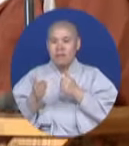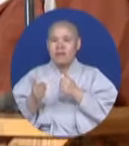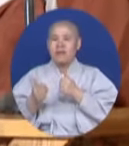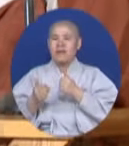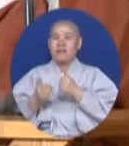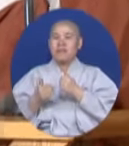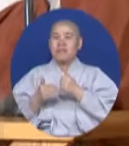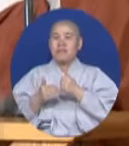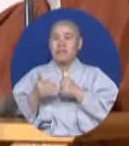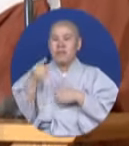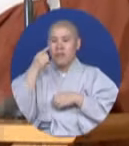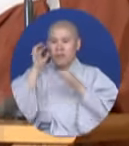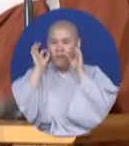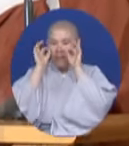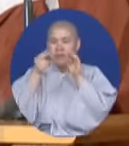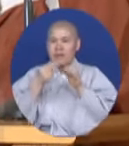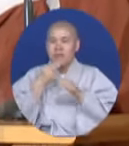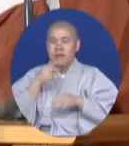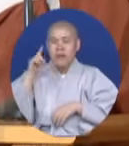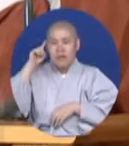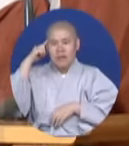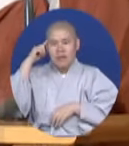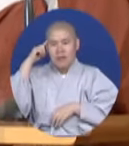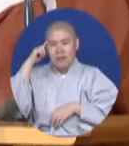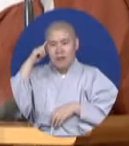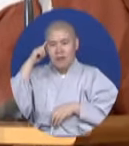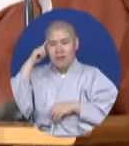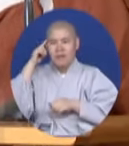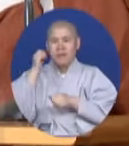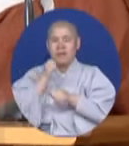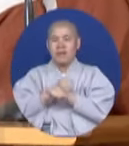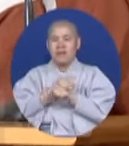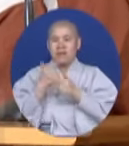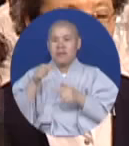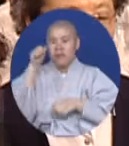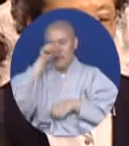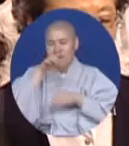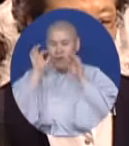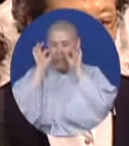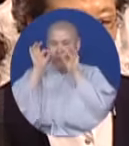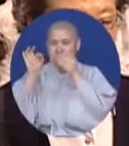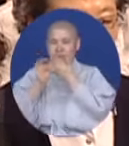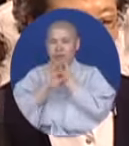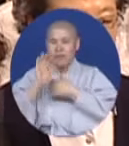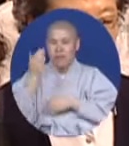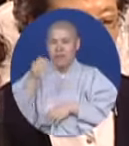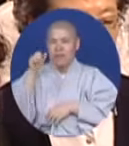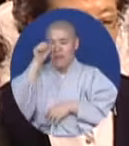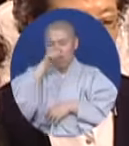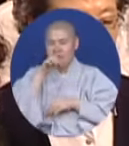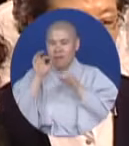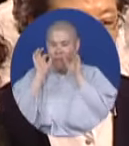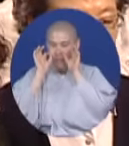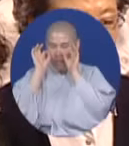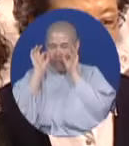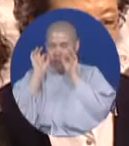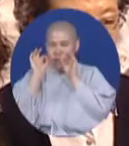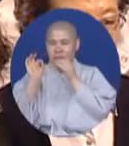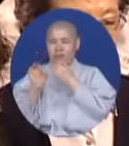불견지상이로 어찌 눈을 볼 수 없다는 생각까지 하겠는데 그냥 보면 되는 거예요. 그냥 보았는데